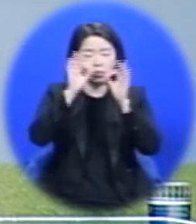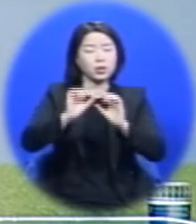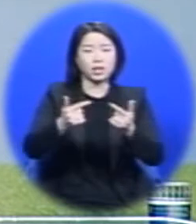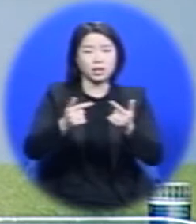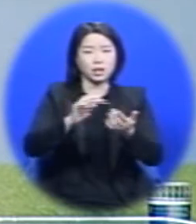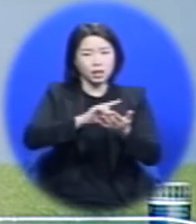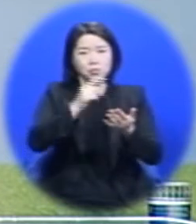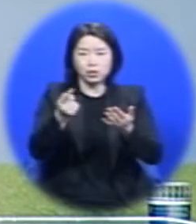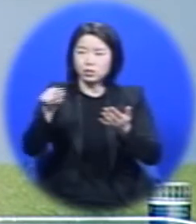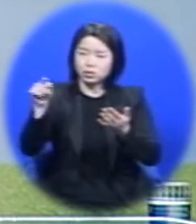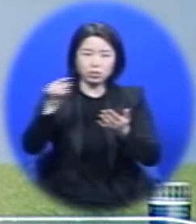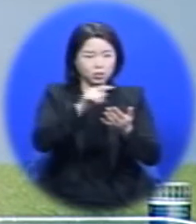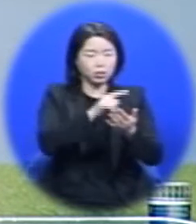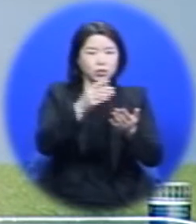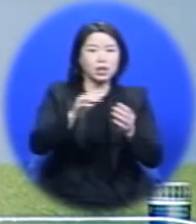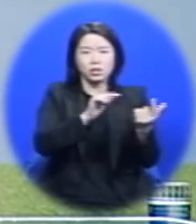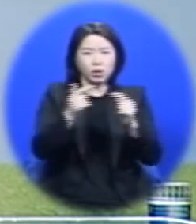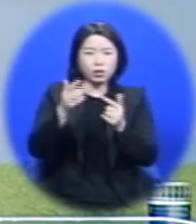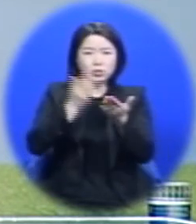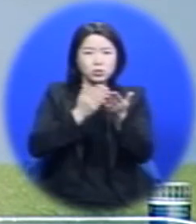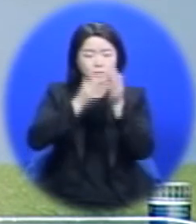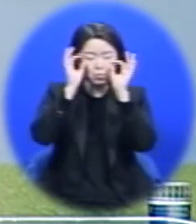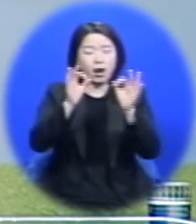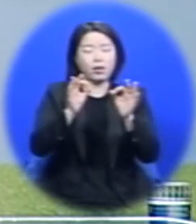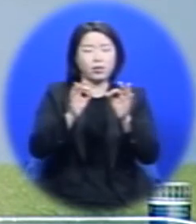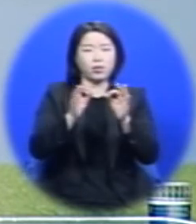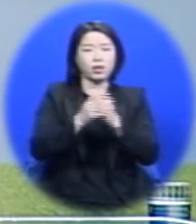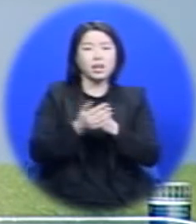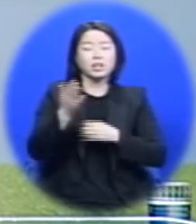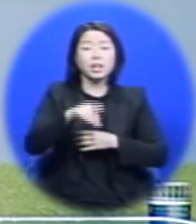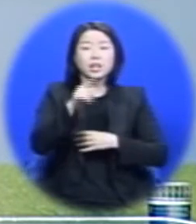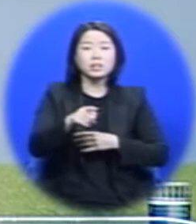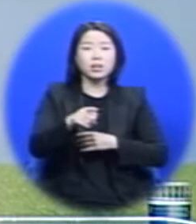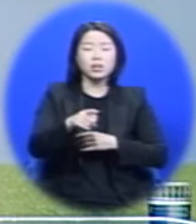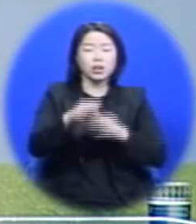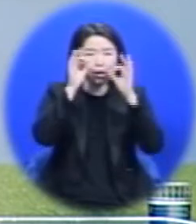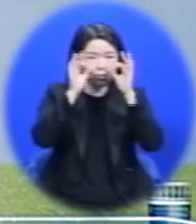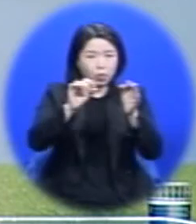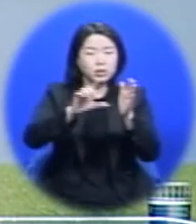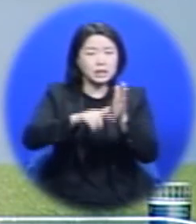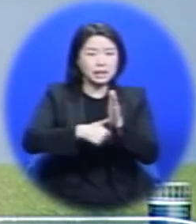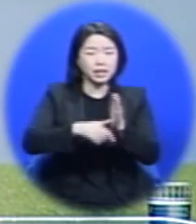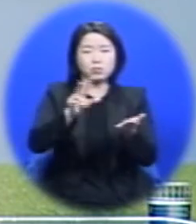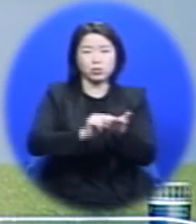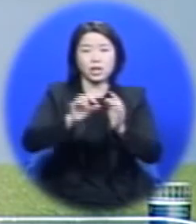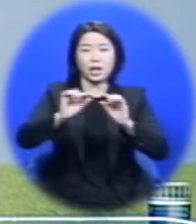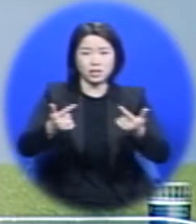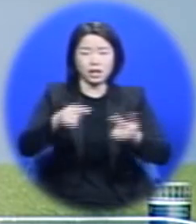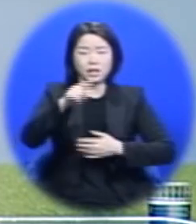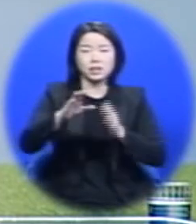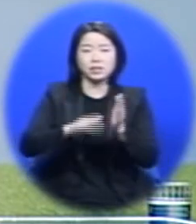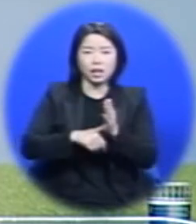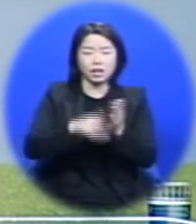뭐 이런저런 뉴스를 보다 보니까 잡다한 것들을 보게 되죠. 근데 그걸 그 보는 시간만 문제가 아니고